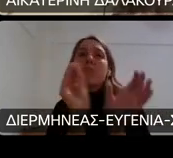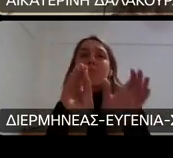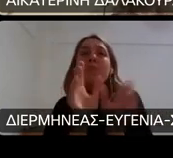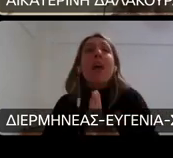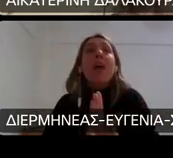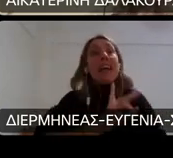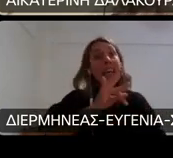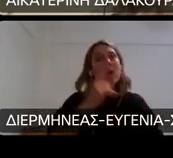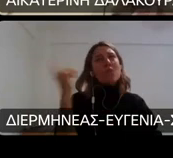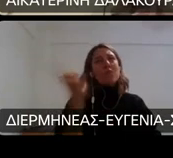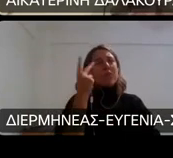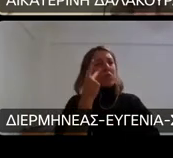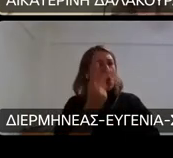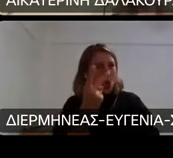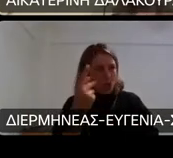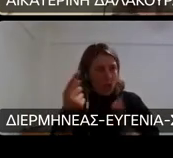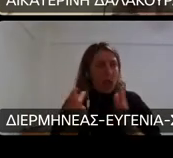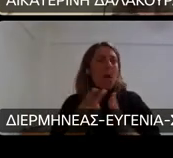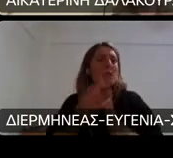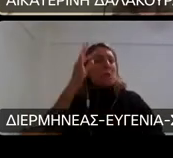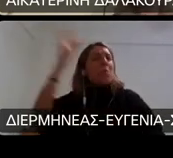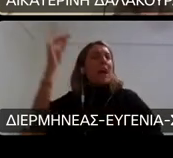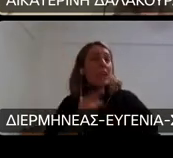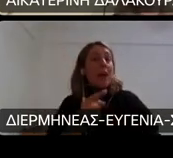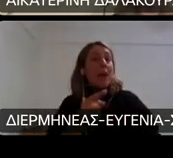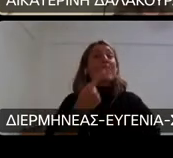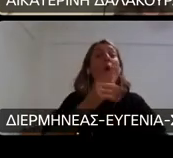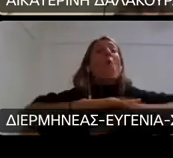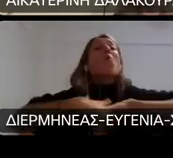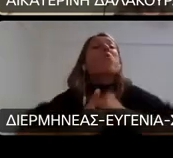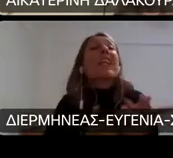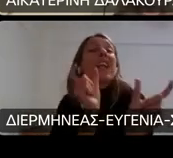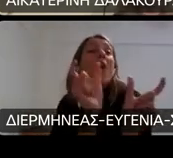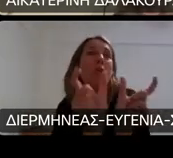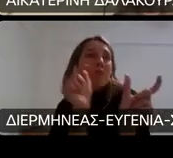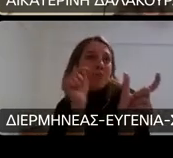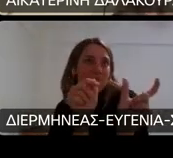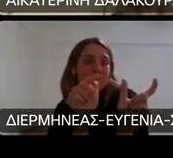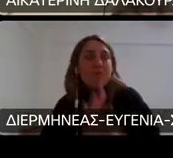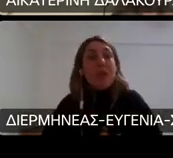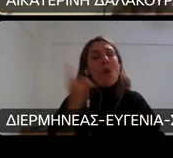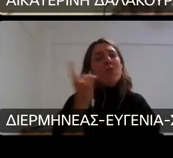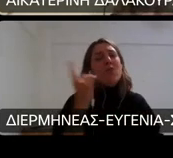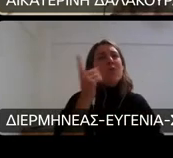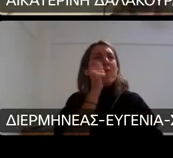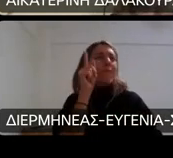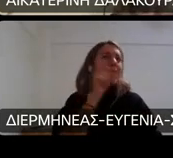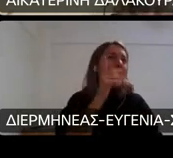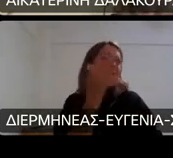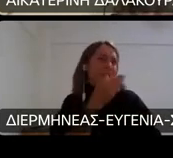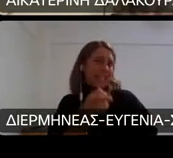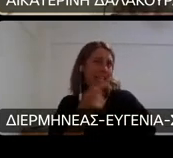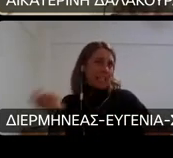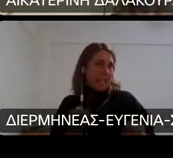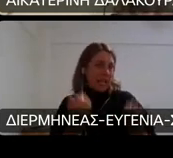αυτό να υπάρχει, χρήση του ουδέτερου γένους, αυτό συνήθως από κάποιες συλλογικότητες των φοιτητών φοιτητριών. Και τα λέω αυτά γιατί